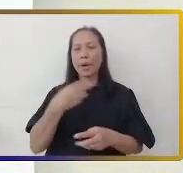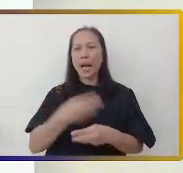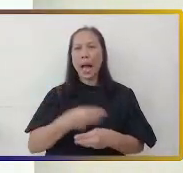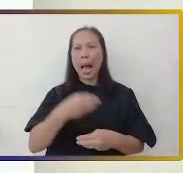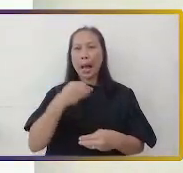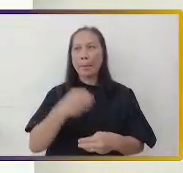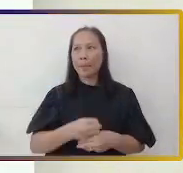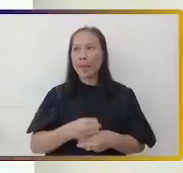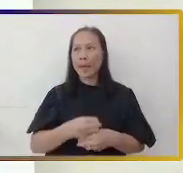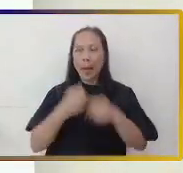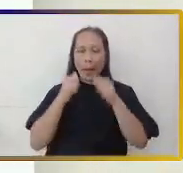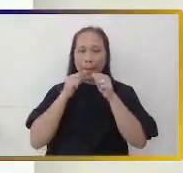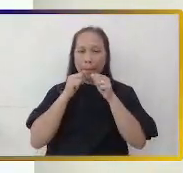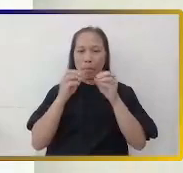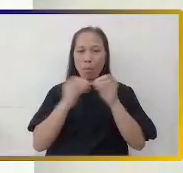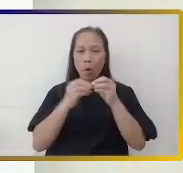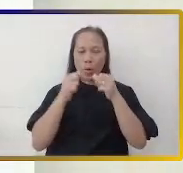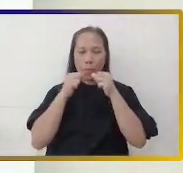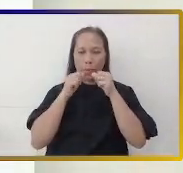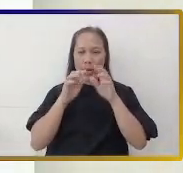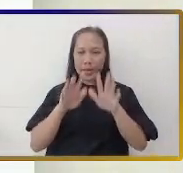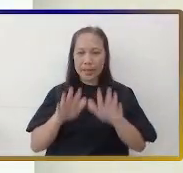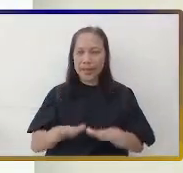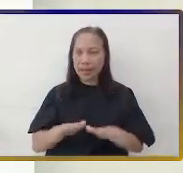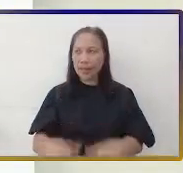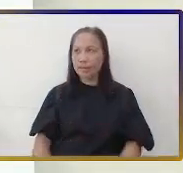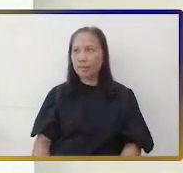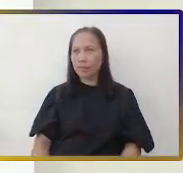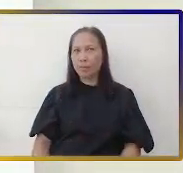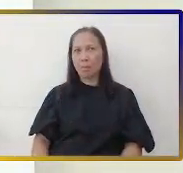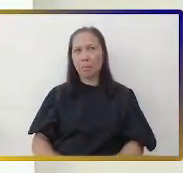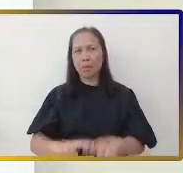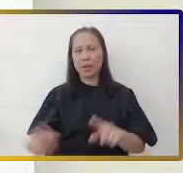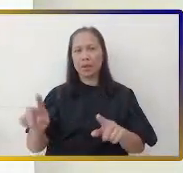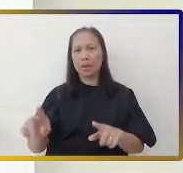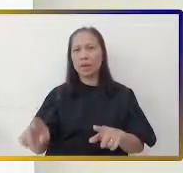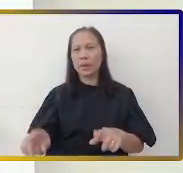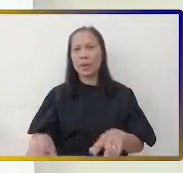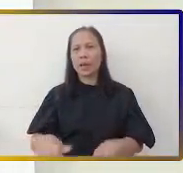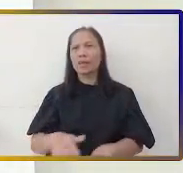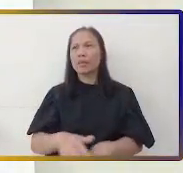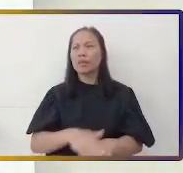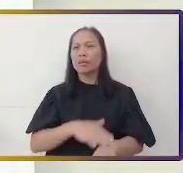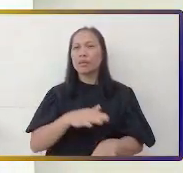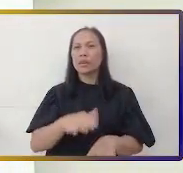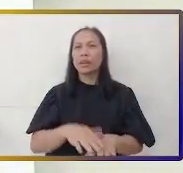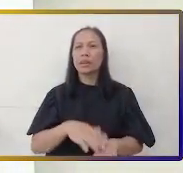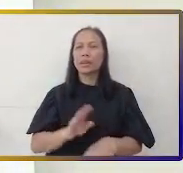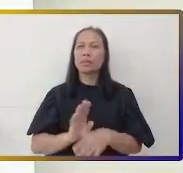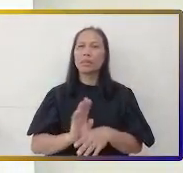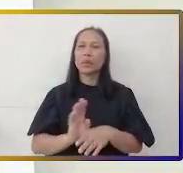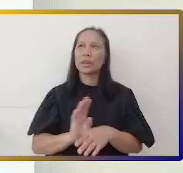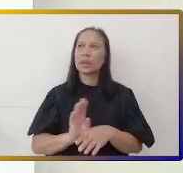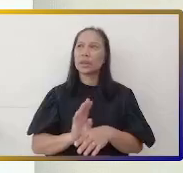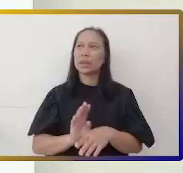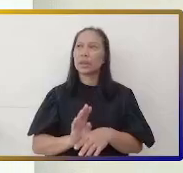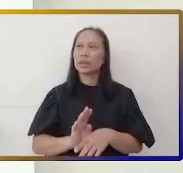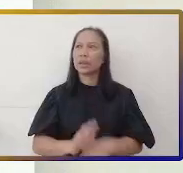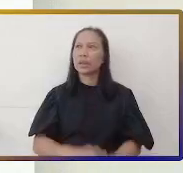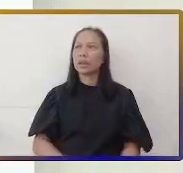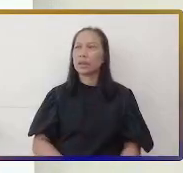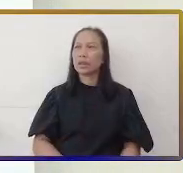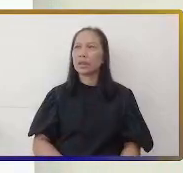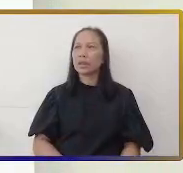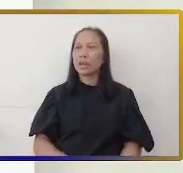sa point nung humina yung business ko na Panginoon Bakit naman Walang question dahil sa akin din bilang